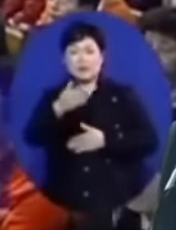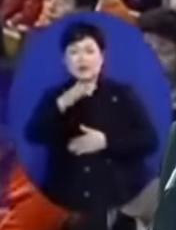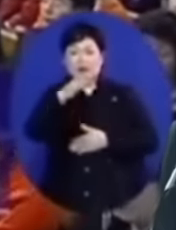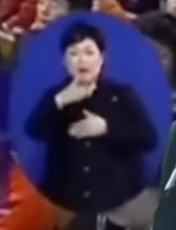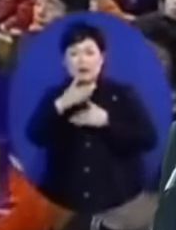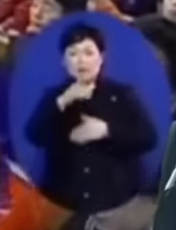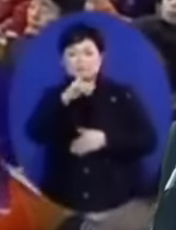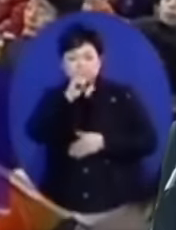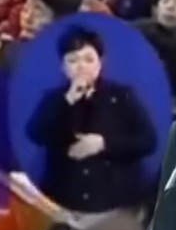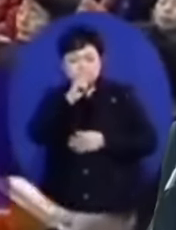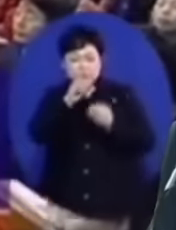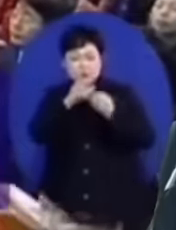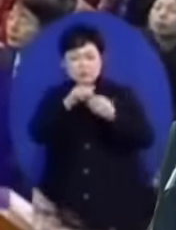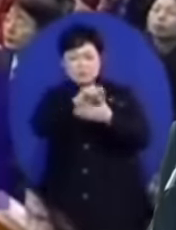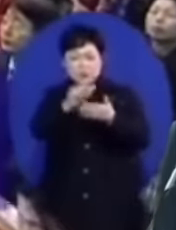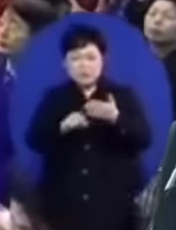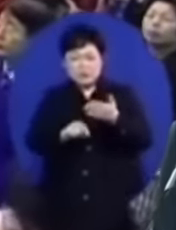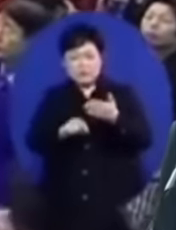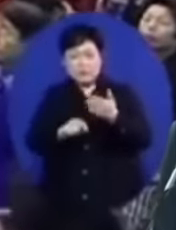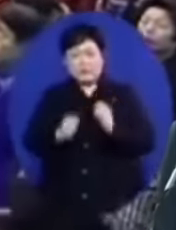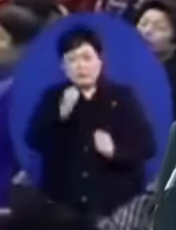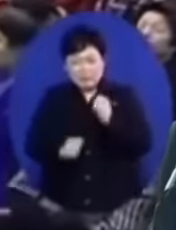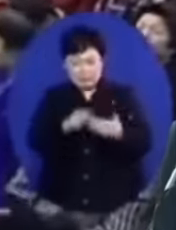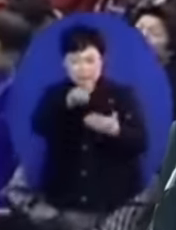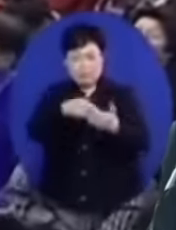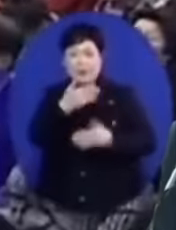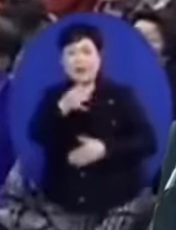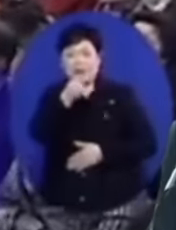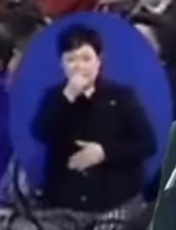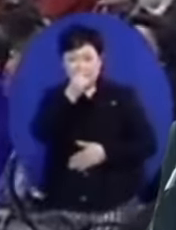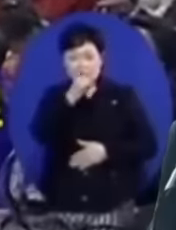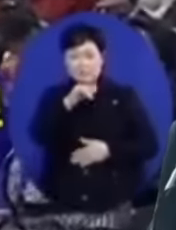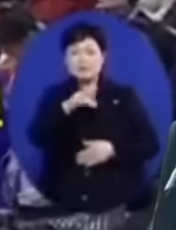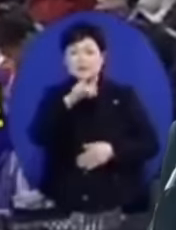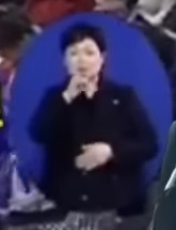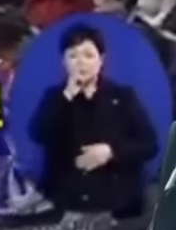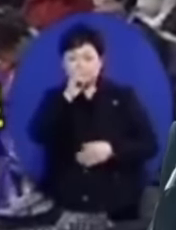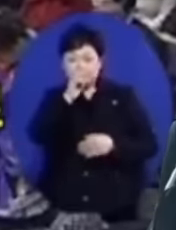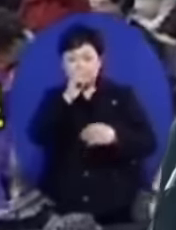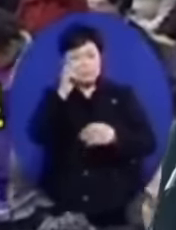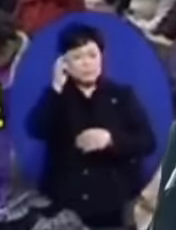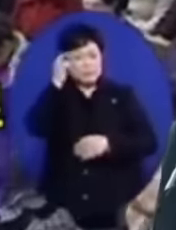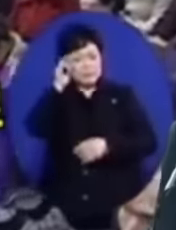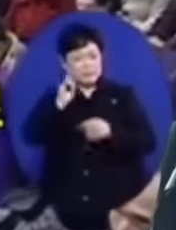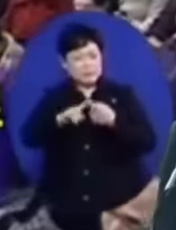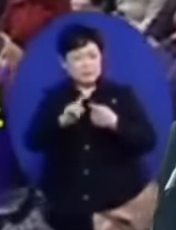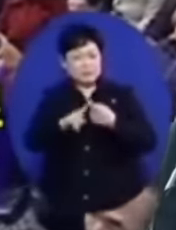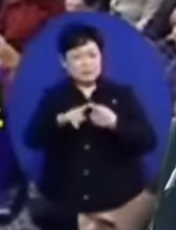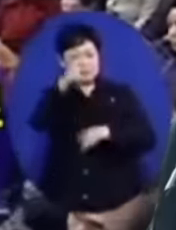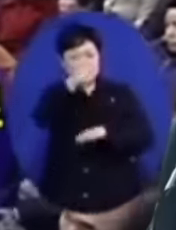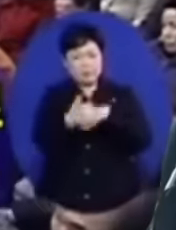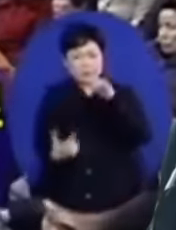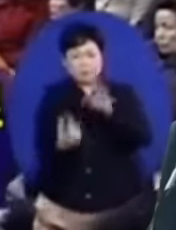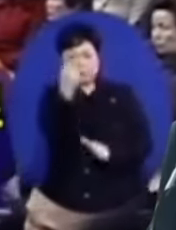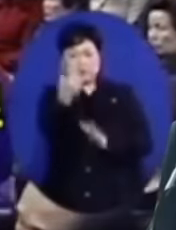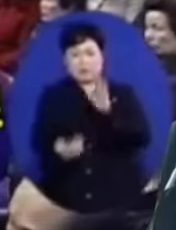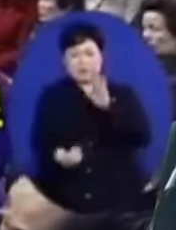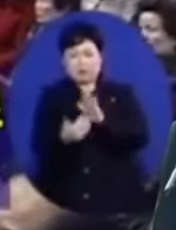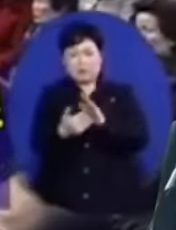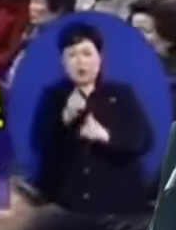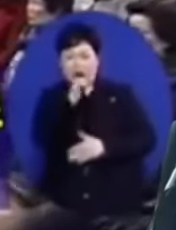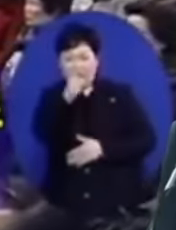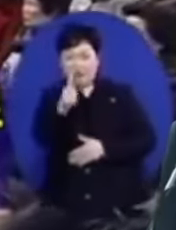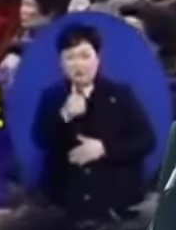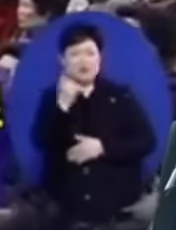판에 병맥기 새기되 달려가면서도 읽을 수 있게 하라. 이 묵시는 정한 때가 있나니 그 종말이 속히 이르겠고